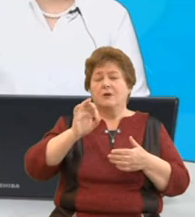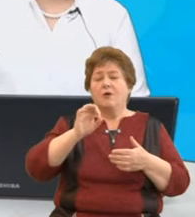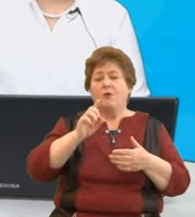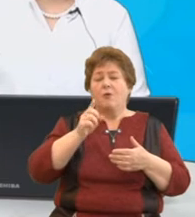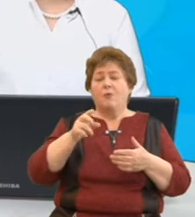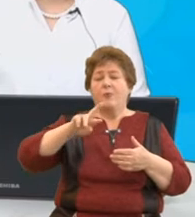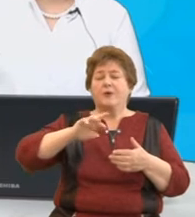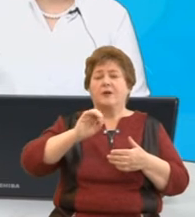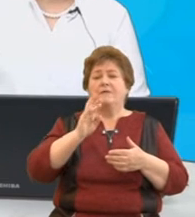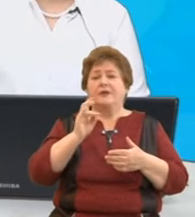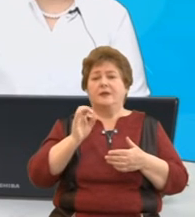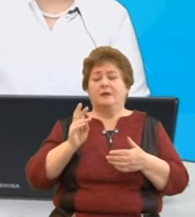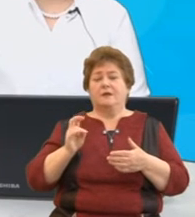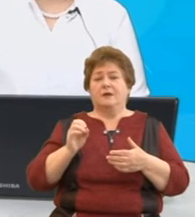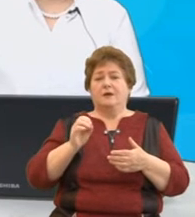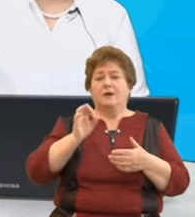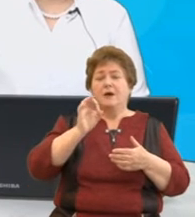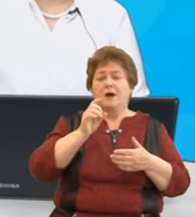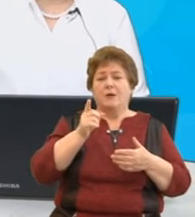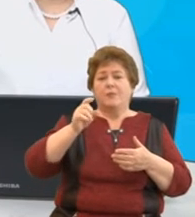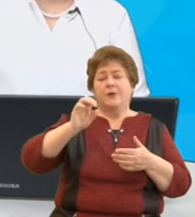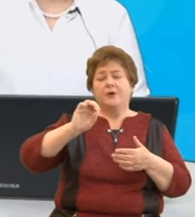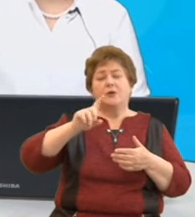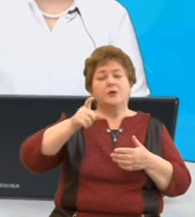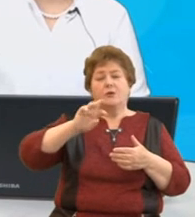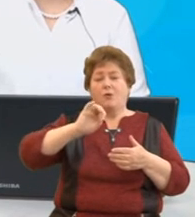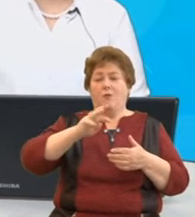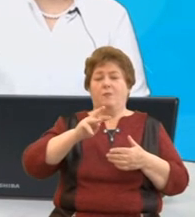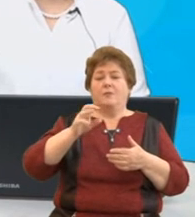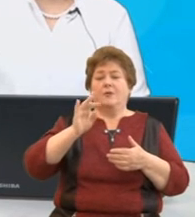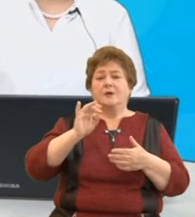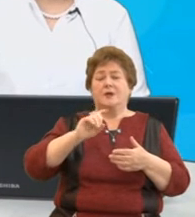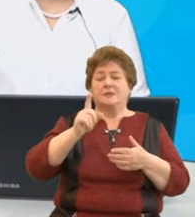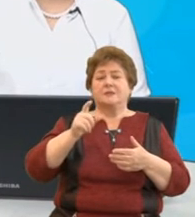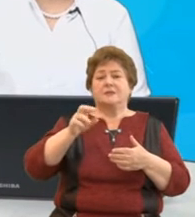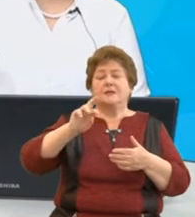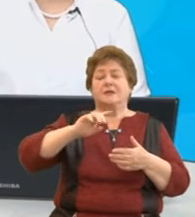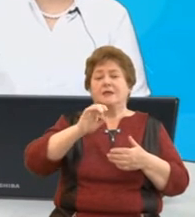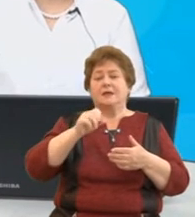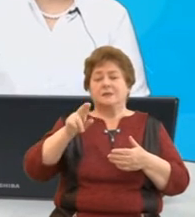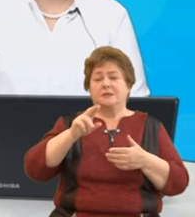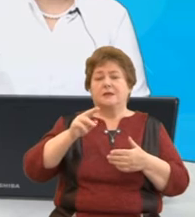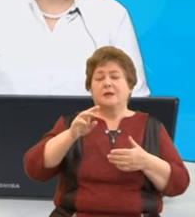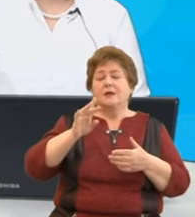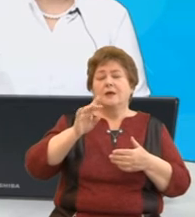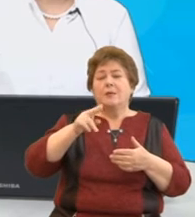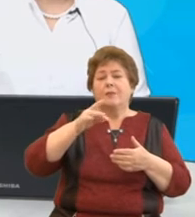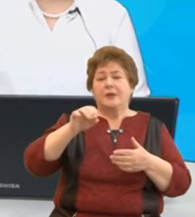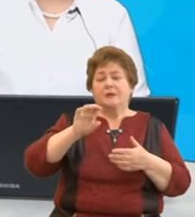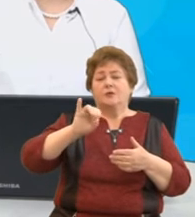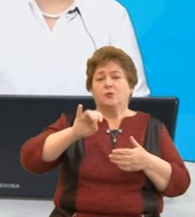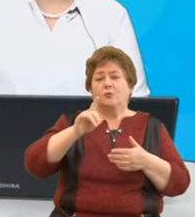объявление объем разъезд пред юбилейный